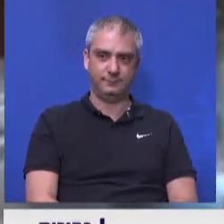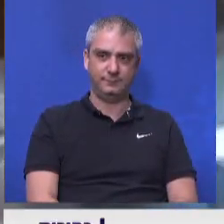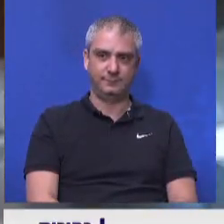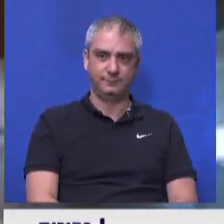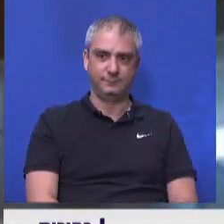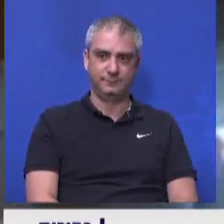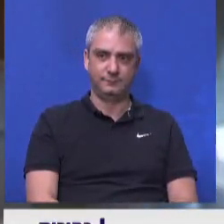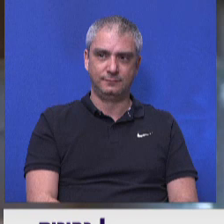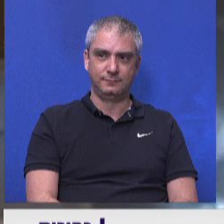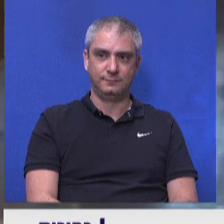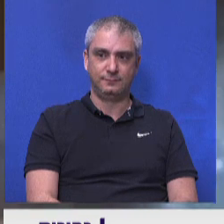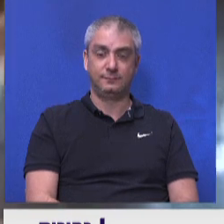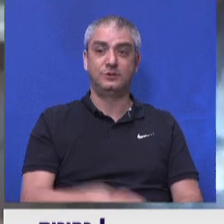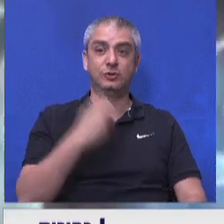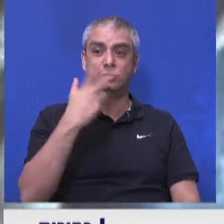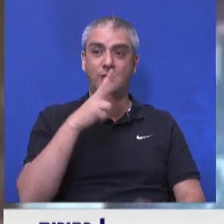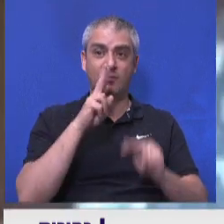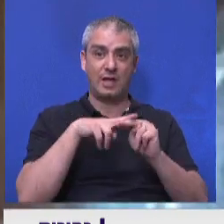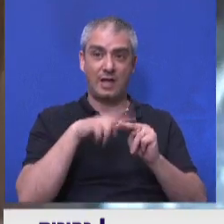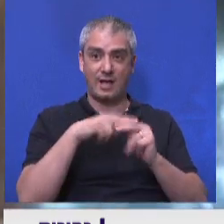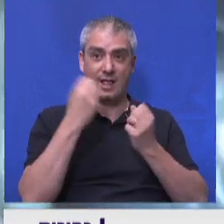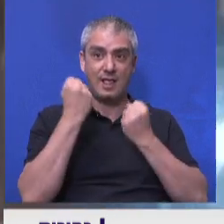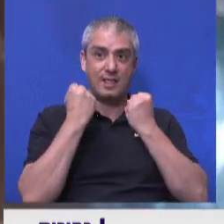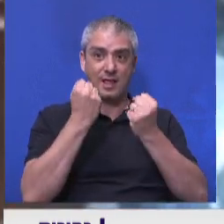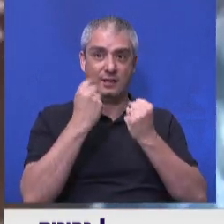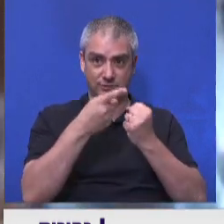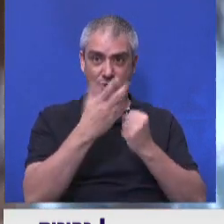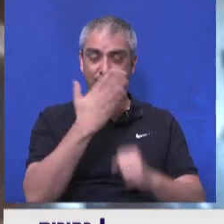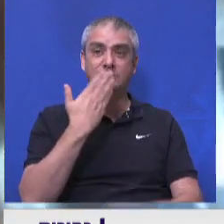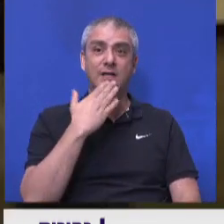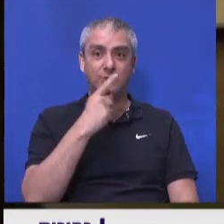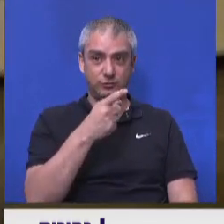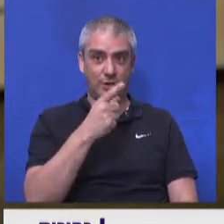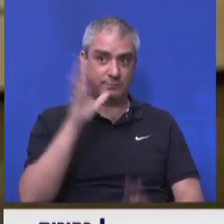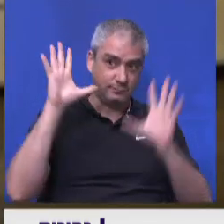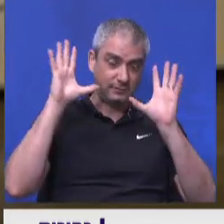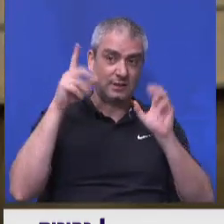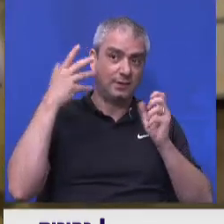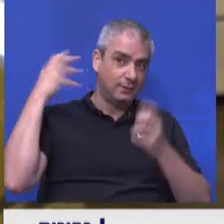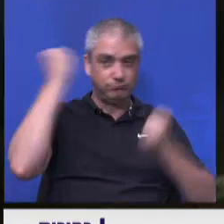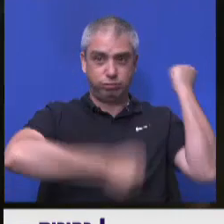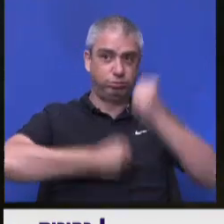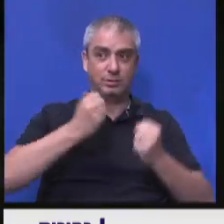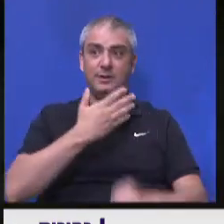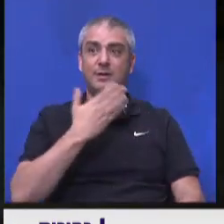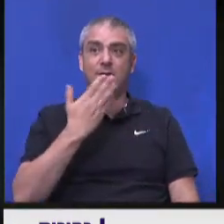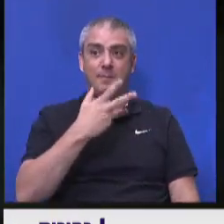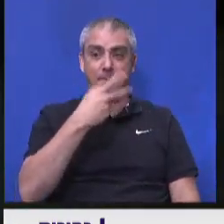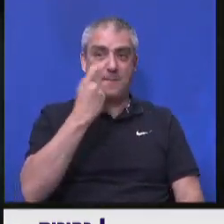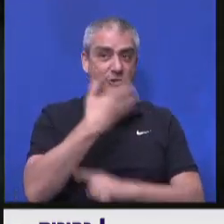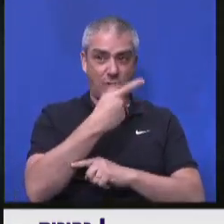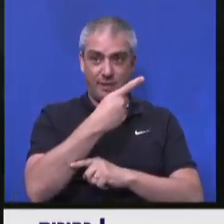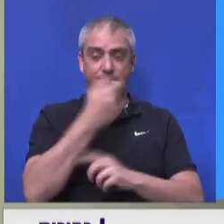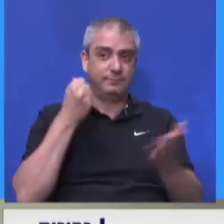שלושה שבועות אחרי שנהג ההסעות ממזרח ירושלים נקלע ללינץ' בשכונת מאה שערים ודרס למוות את איתמר בן אבו